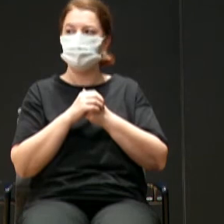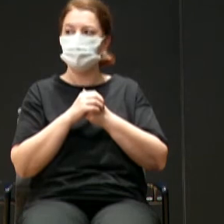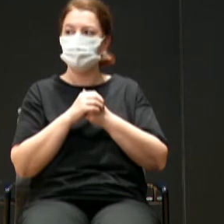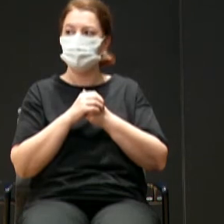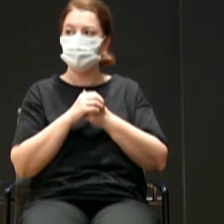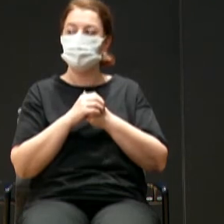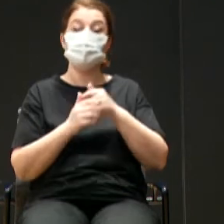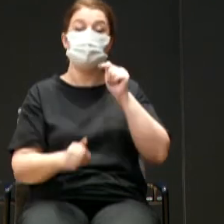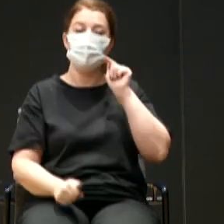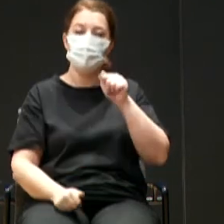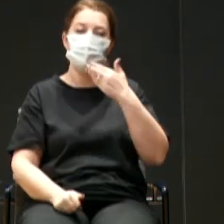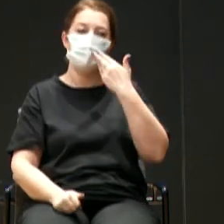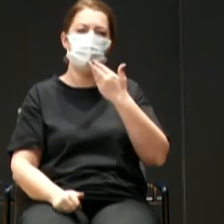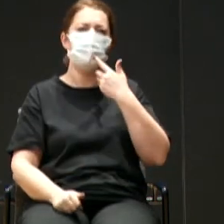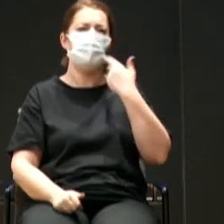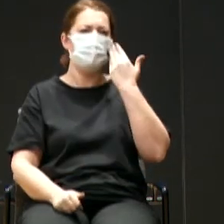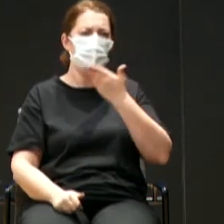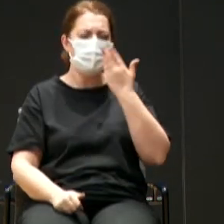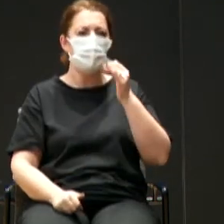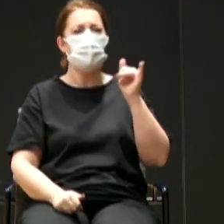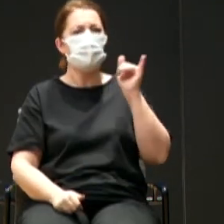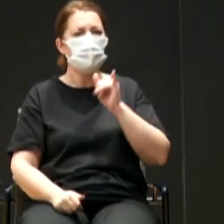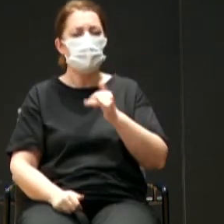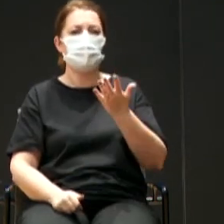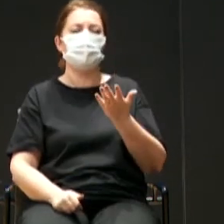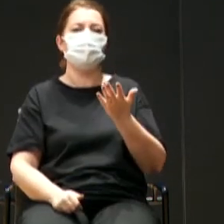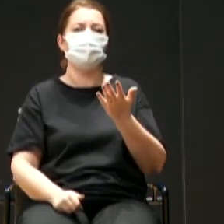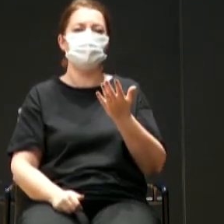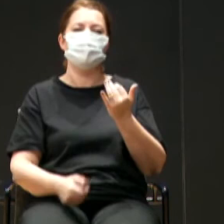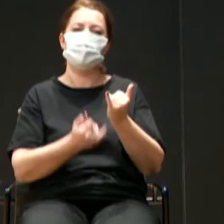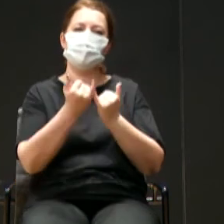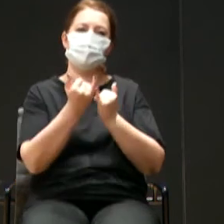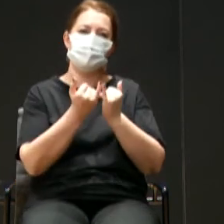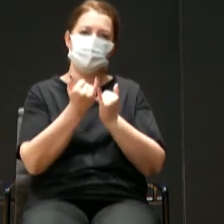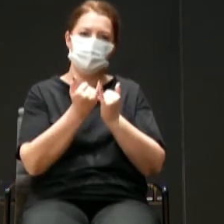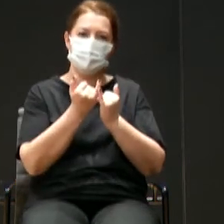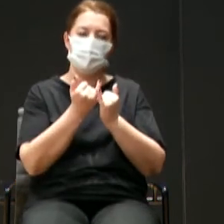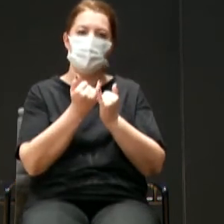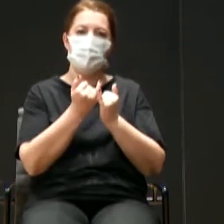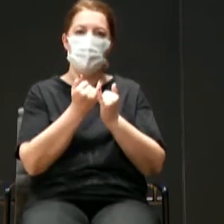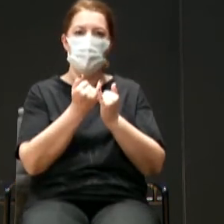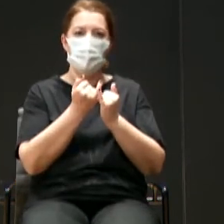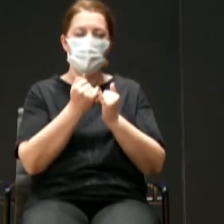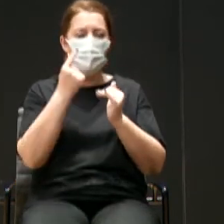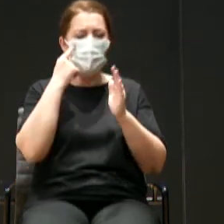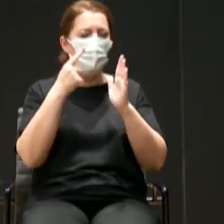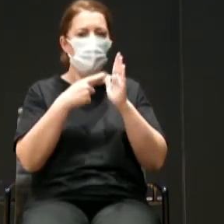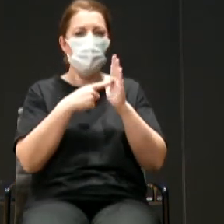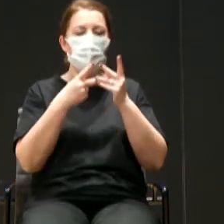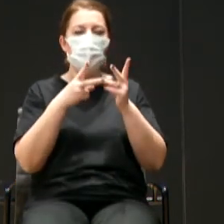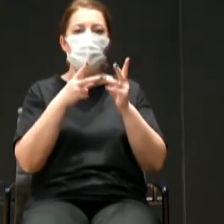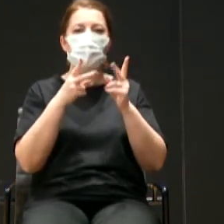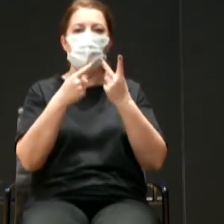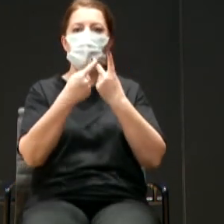Yani bunları anlatıyoruz. Anlatıyor aynı şeyleri. Yakup da şu. Kardeşim göster, kim gösterirse göstersin. Yakup